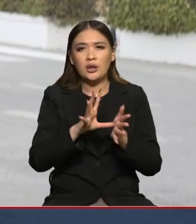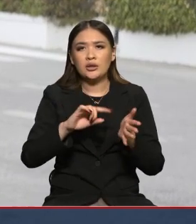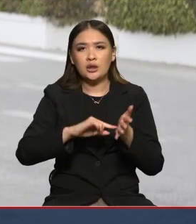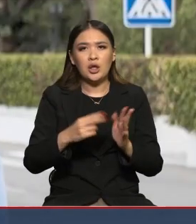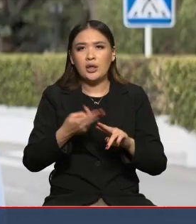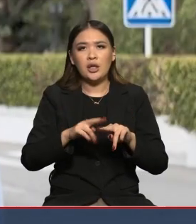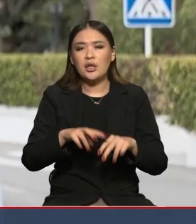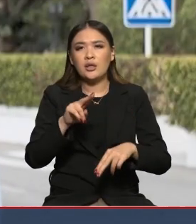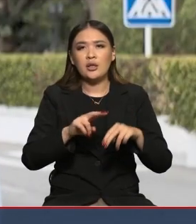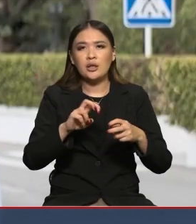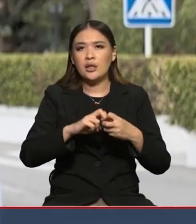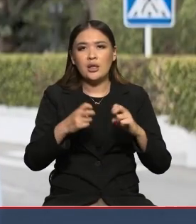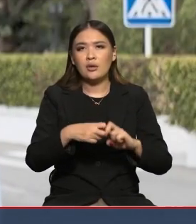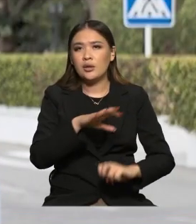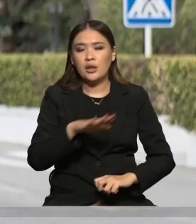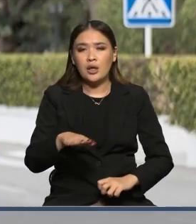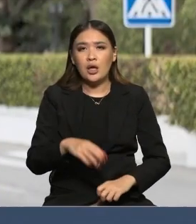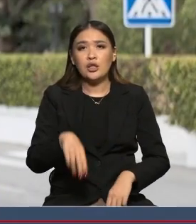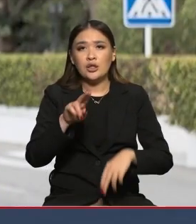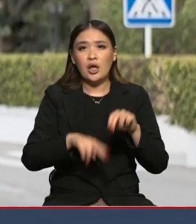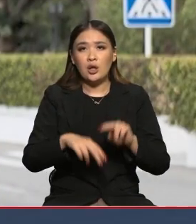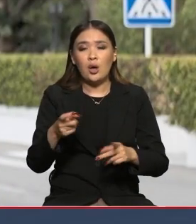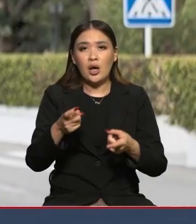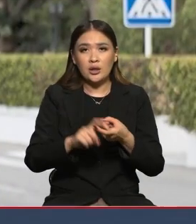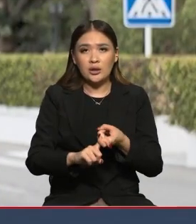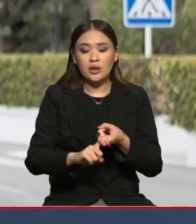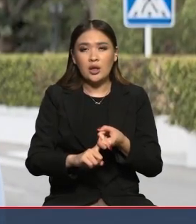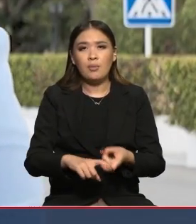болып есептелмейді. Станция салу арқылы басқа да көптеген